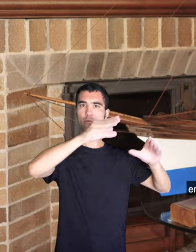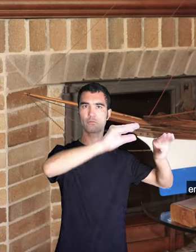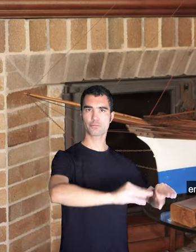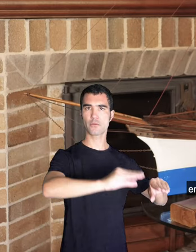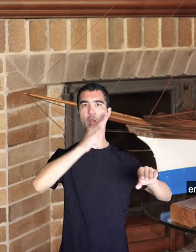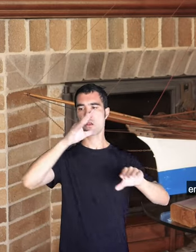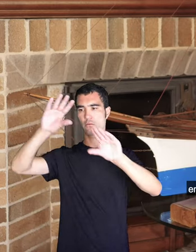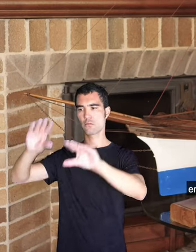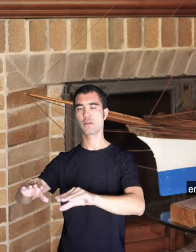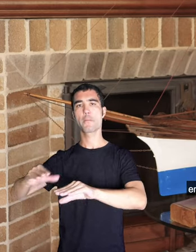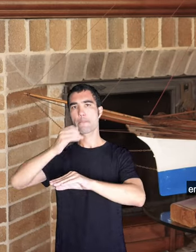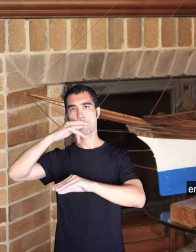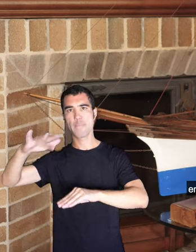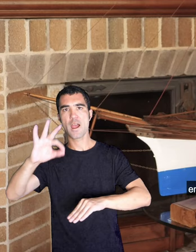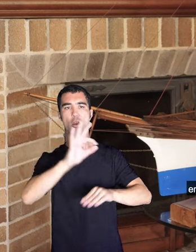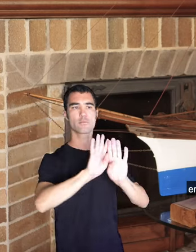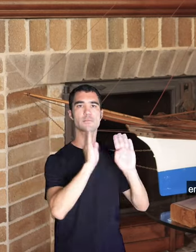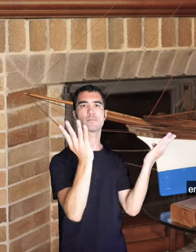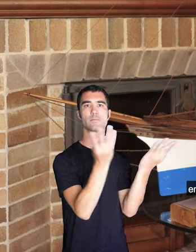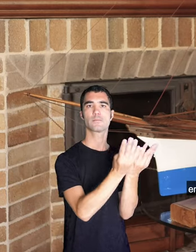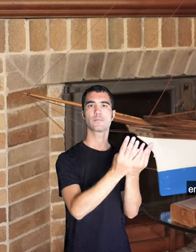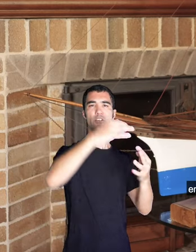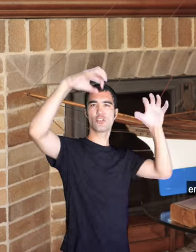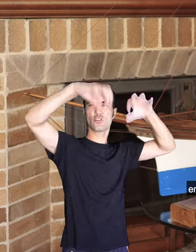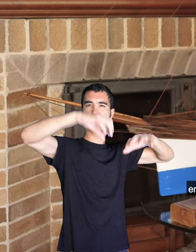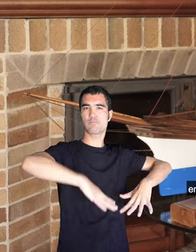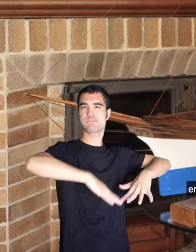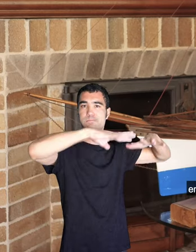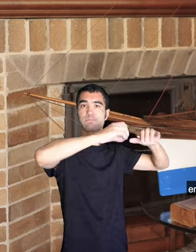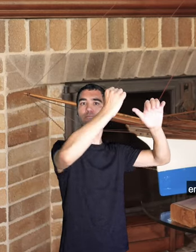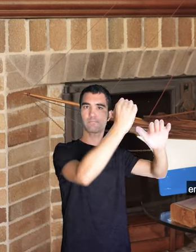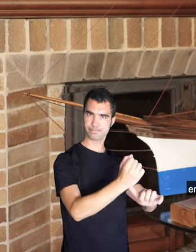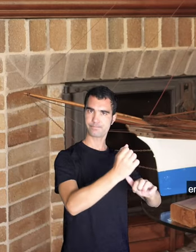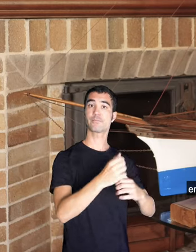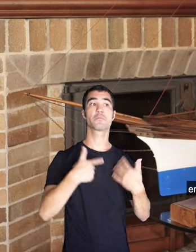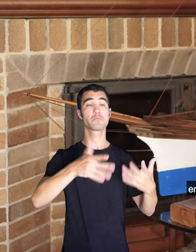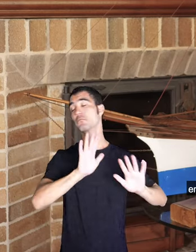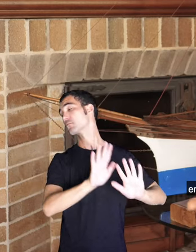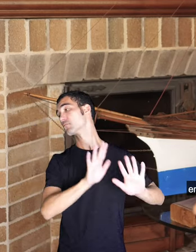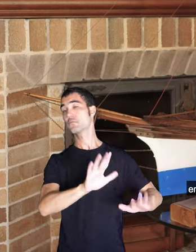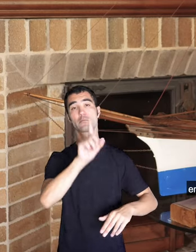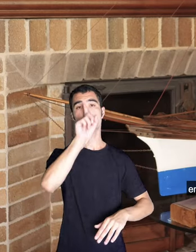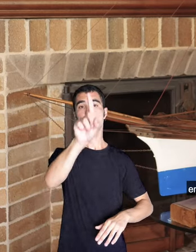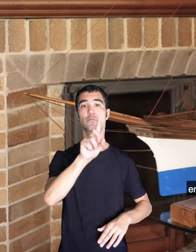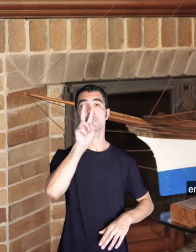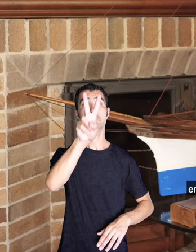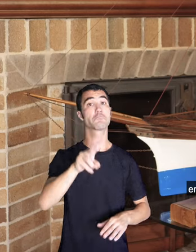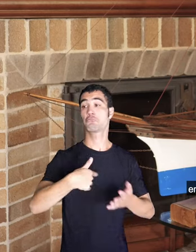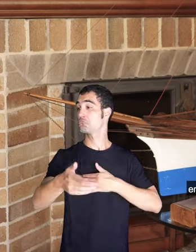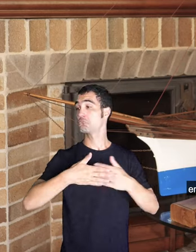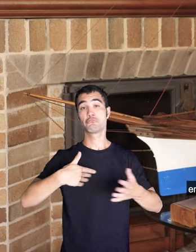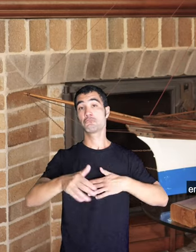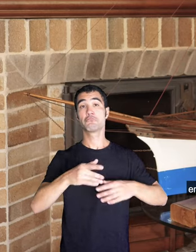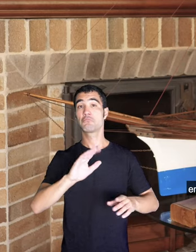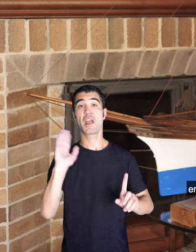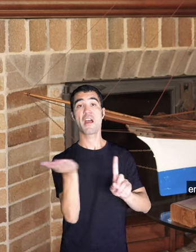un safareig, com a dins la mà. I aquí, pues, si estava un any o dos, no li feia